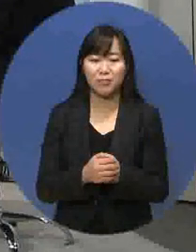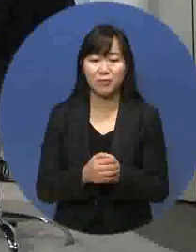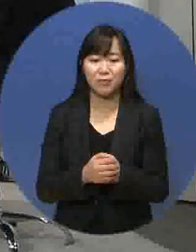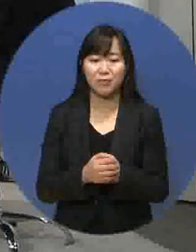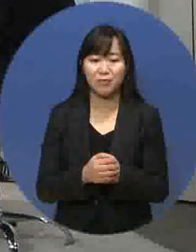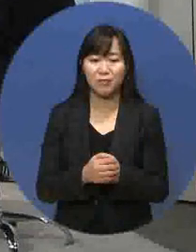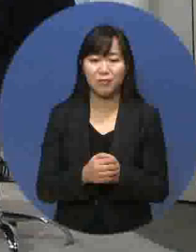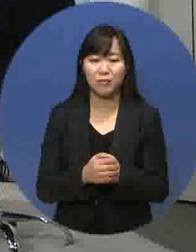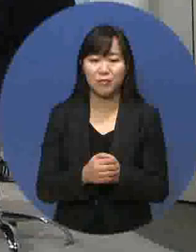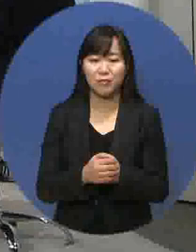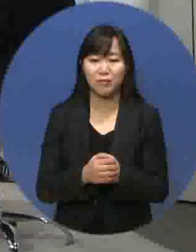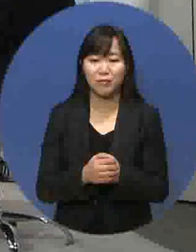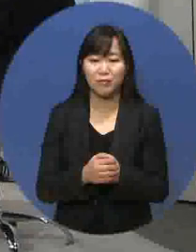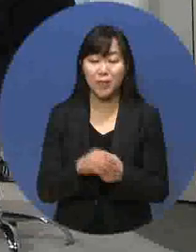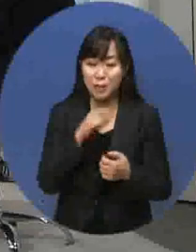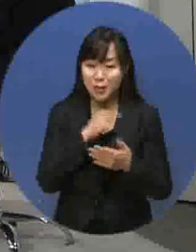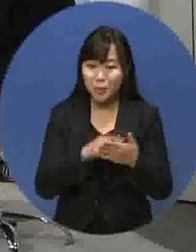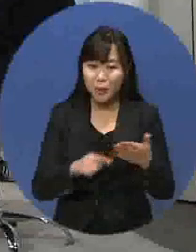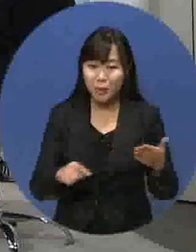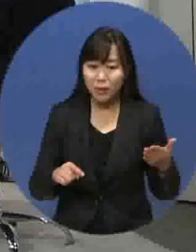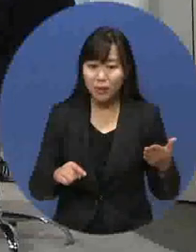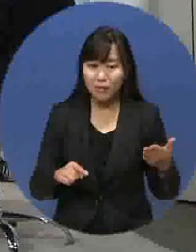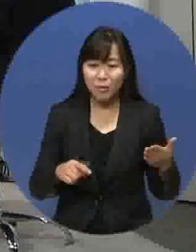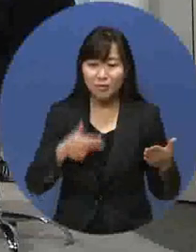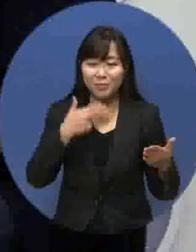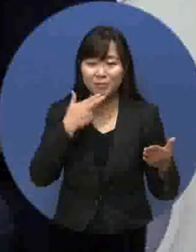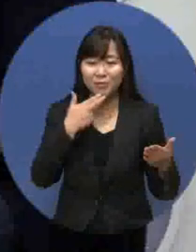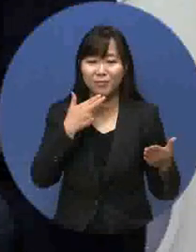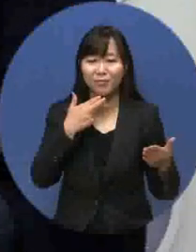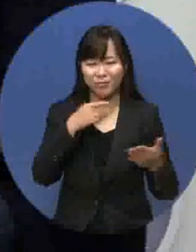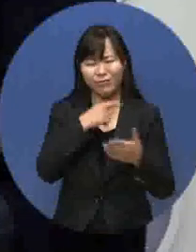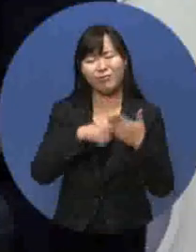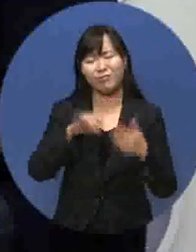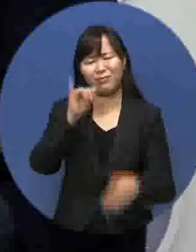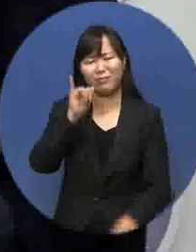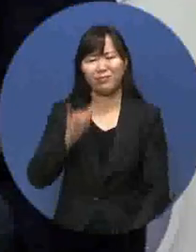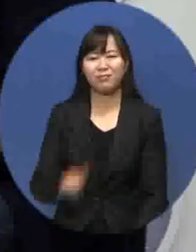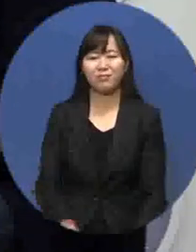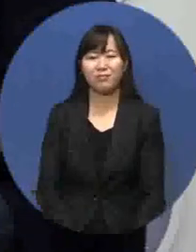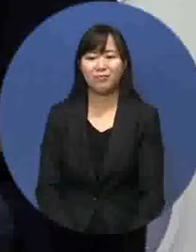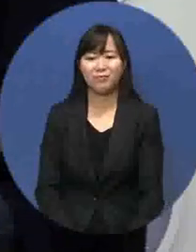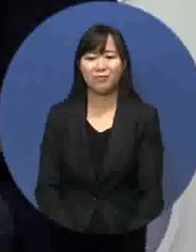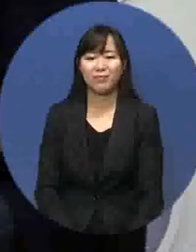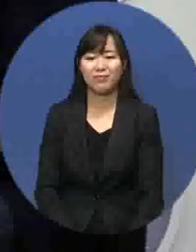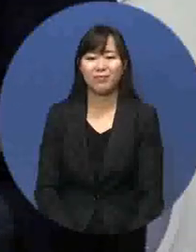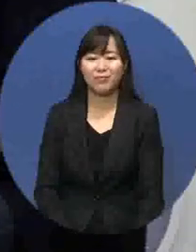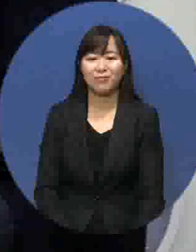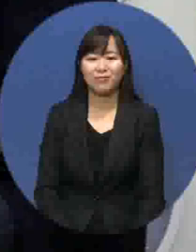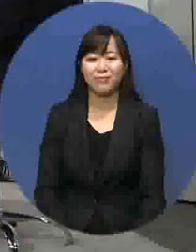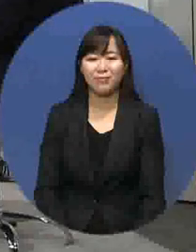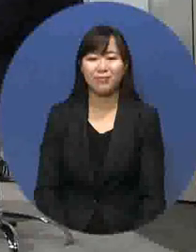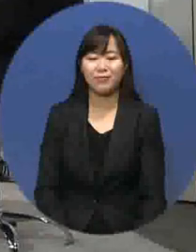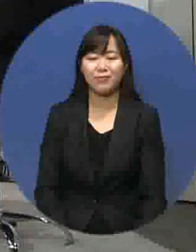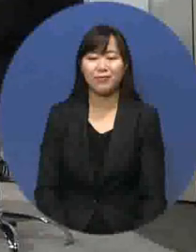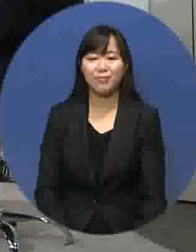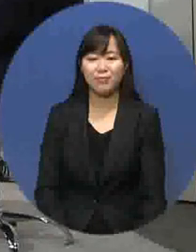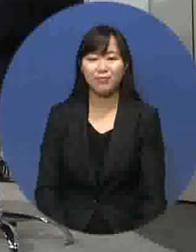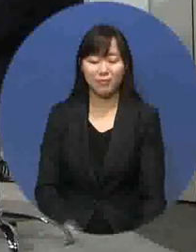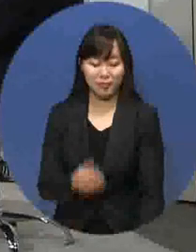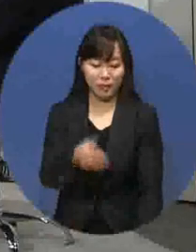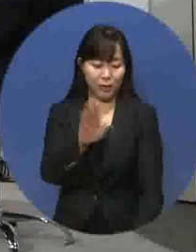모자라. 손해는 안 봤습니까? 손해를 봤습니다. 봤죠. 많이 봤었죠. 네, 볼 수밖에. 그런데